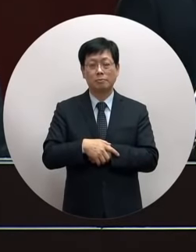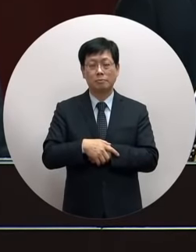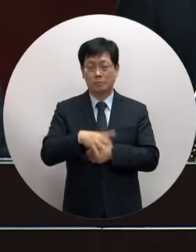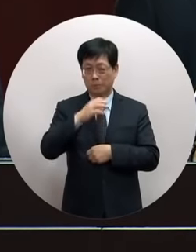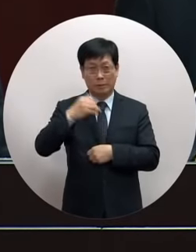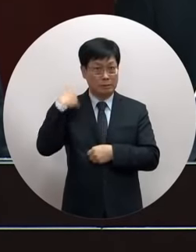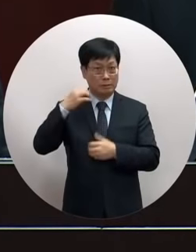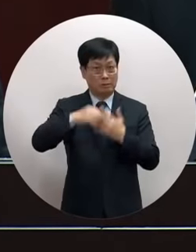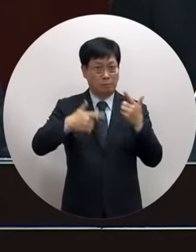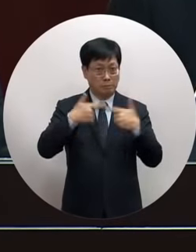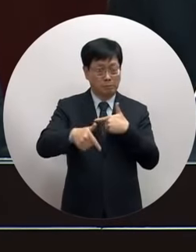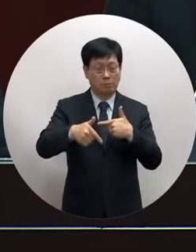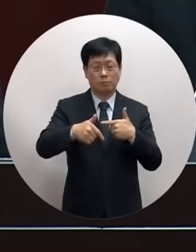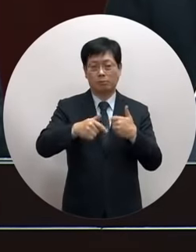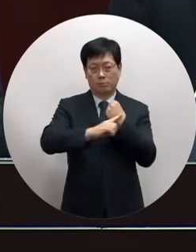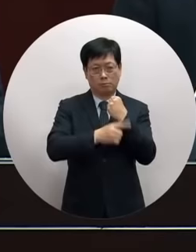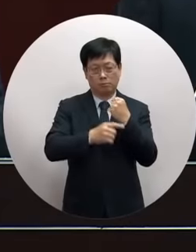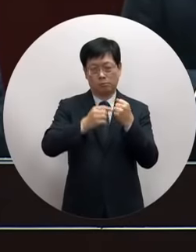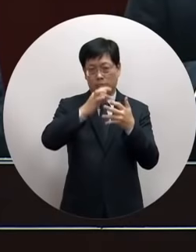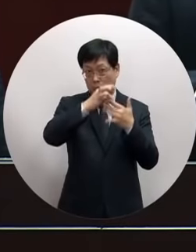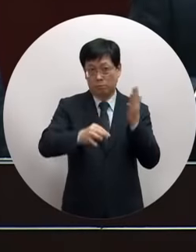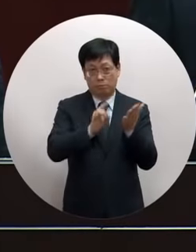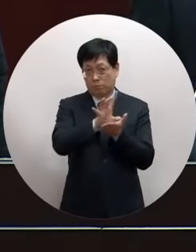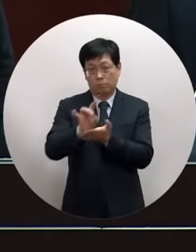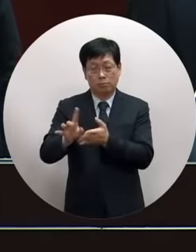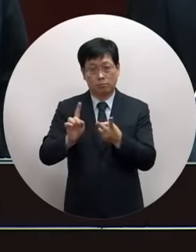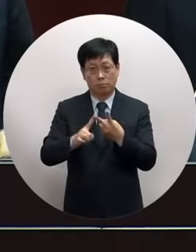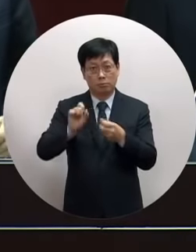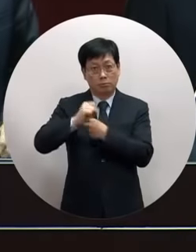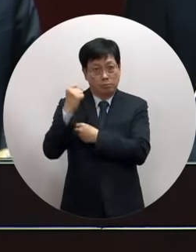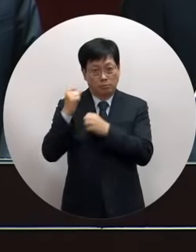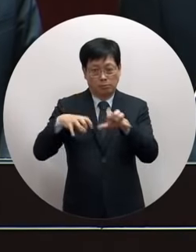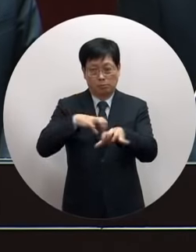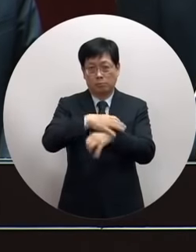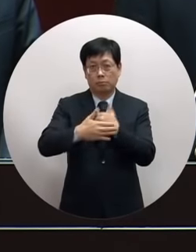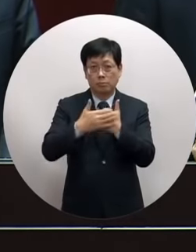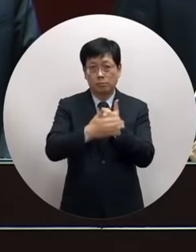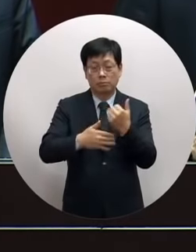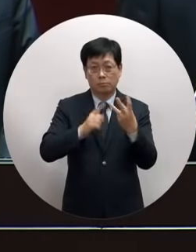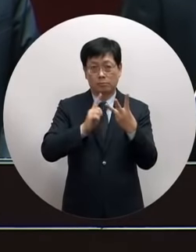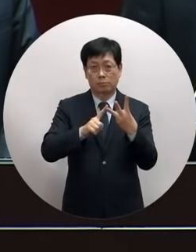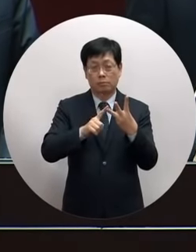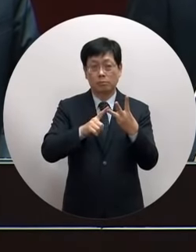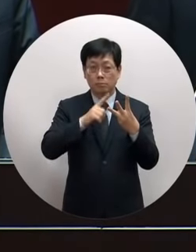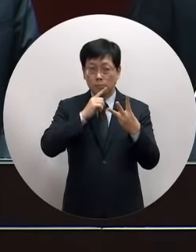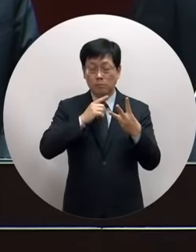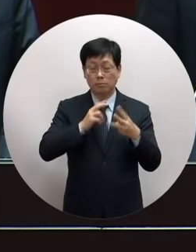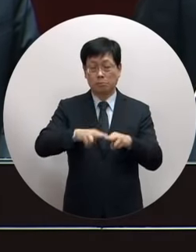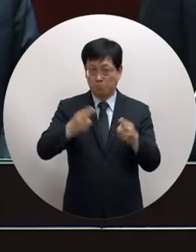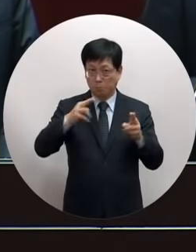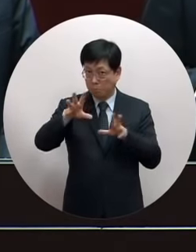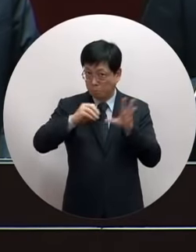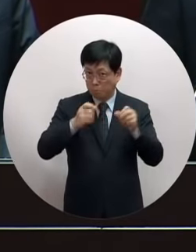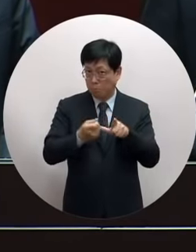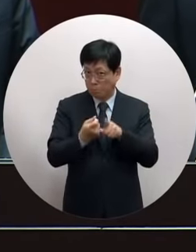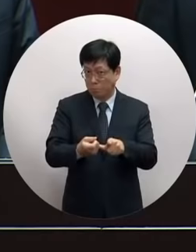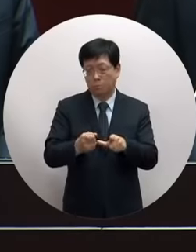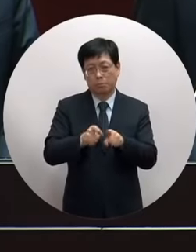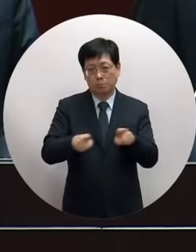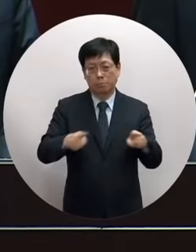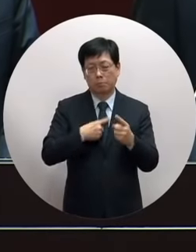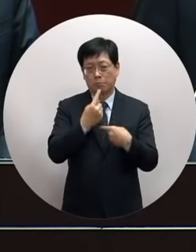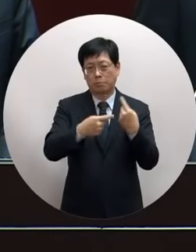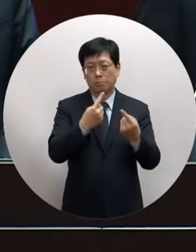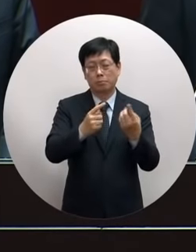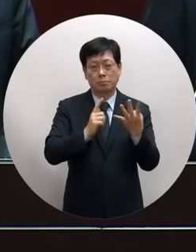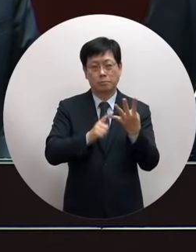删除不合理的这些条款；第二个，强化环境的保护；第三个，开放资讯； 跟公民参